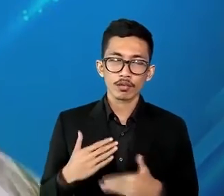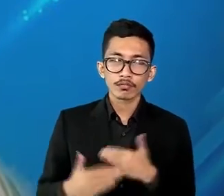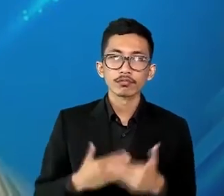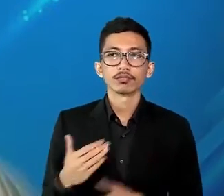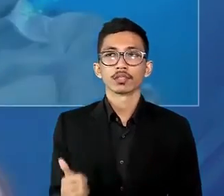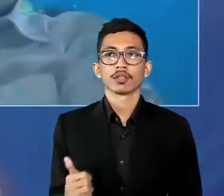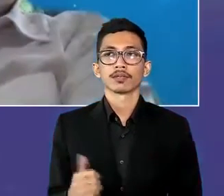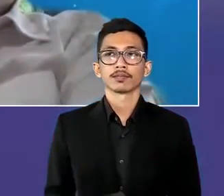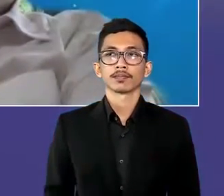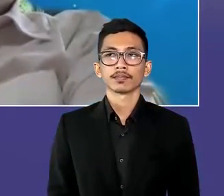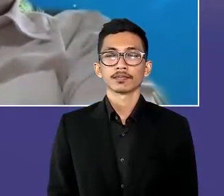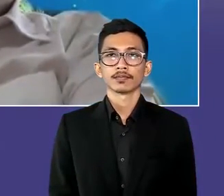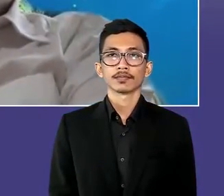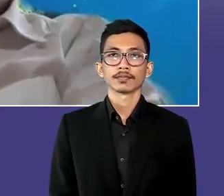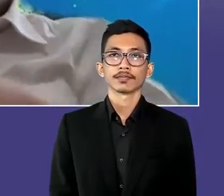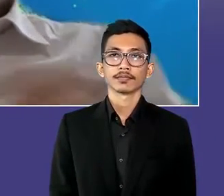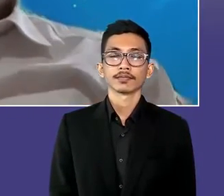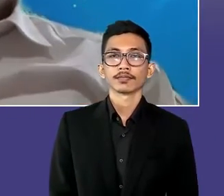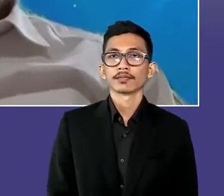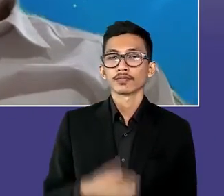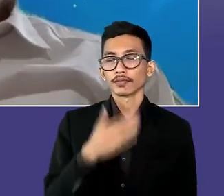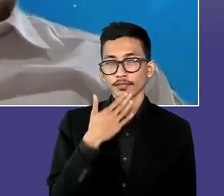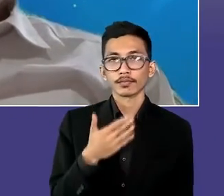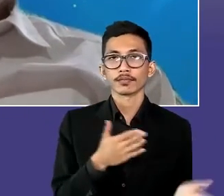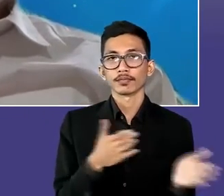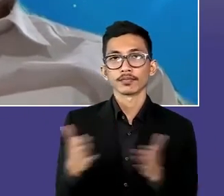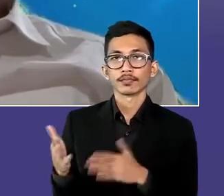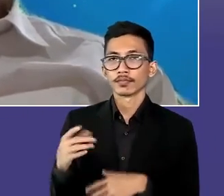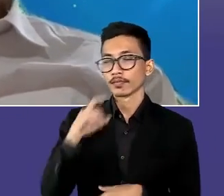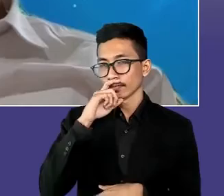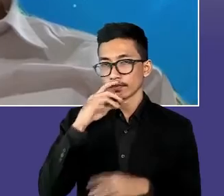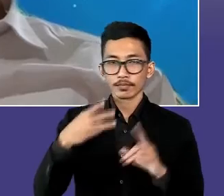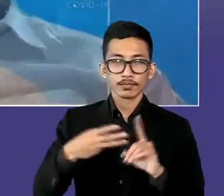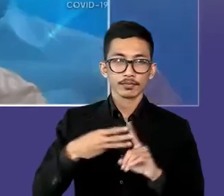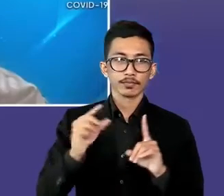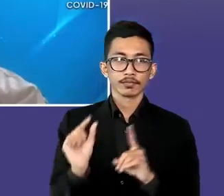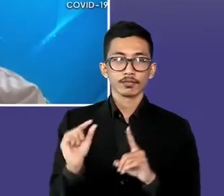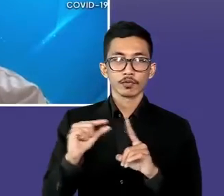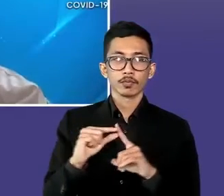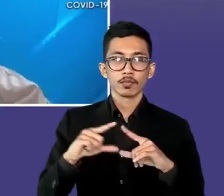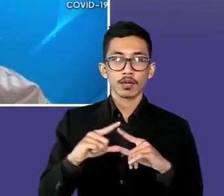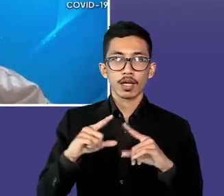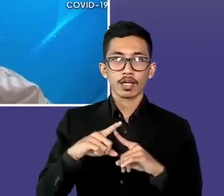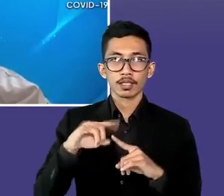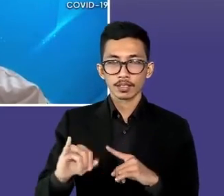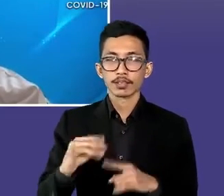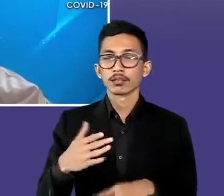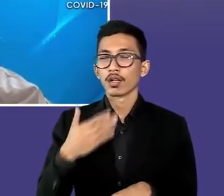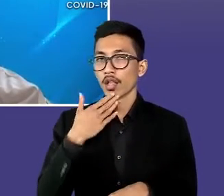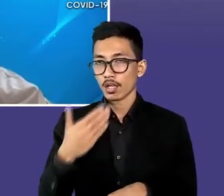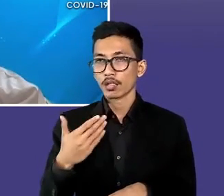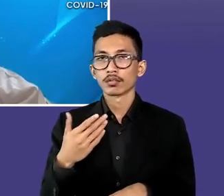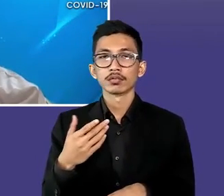tersebut. Baik, terima kasih dokter. Sekarang saya ke Pak Bupati, Pak Sunaryanta. Ini sebelum menanyakan mengenai hidup berdampingan, saya mau